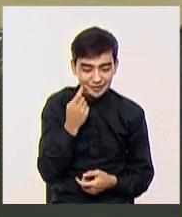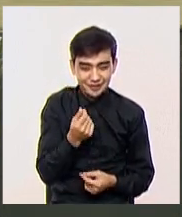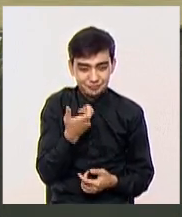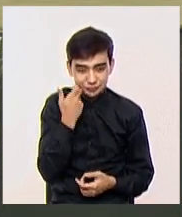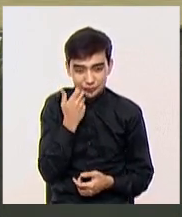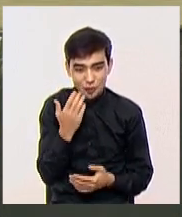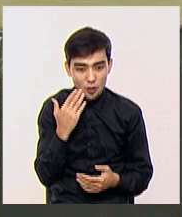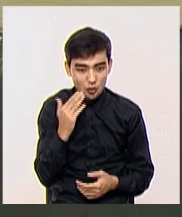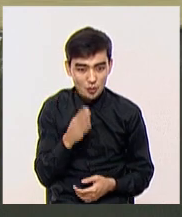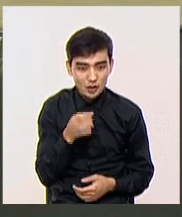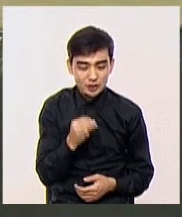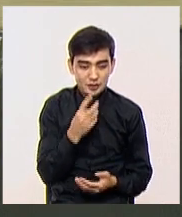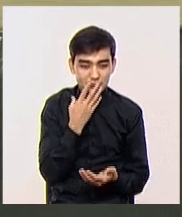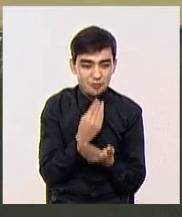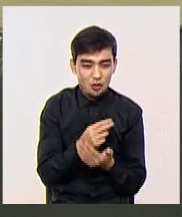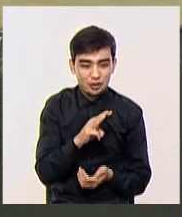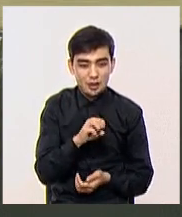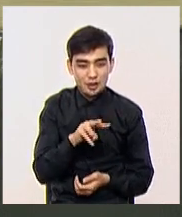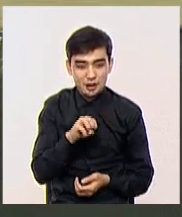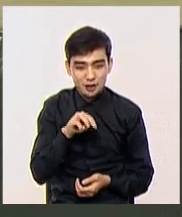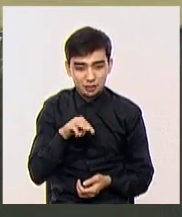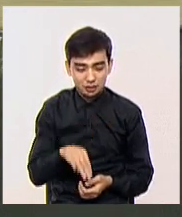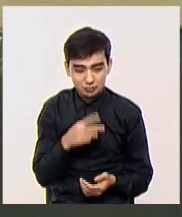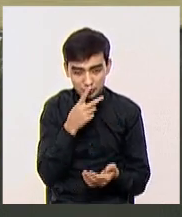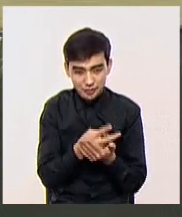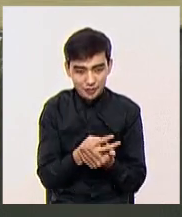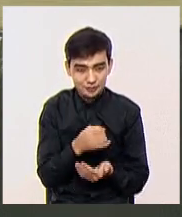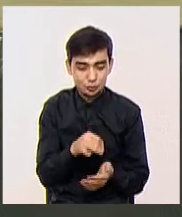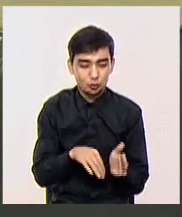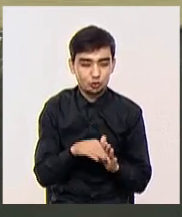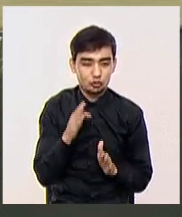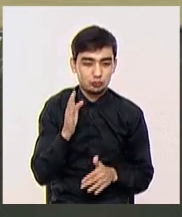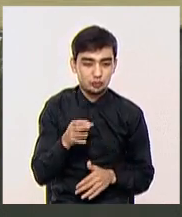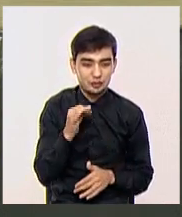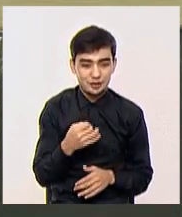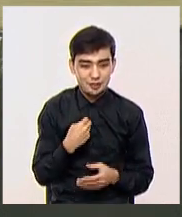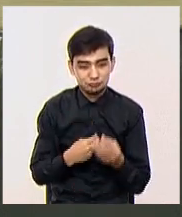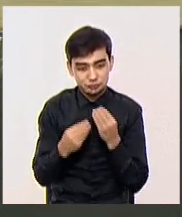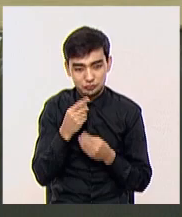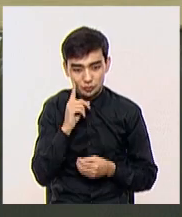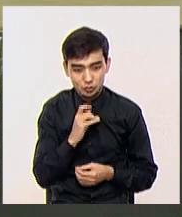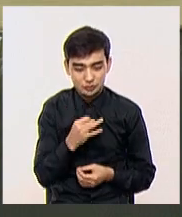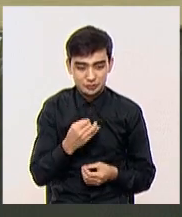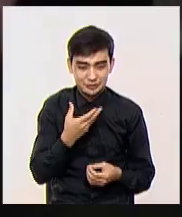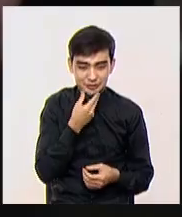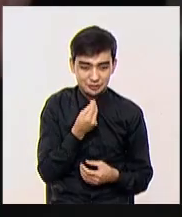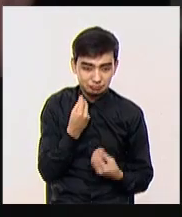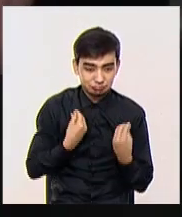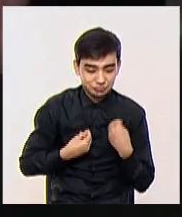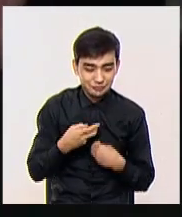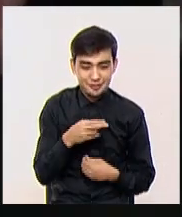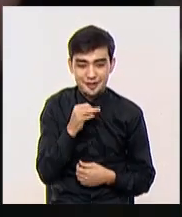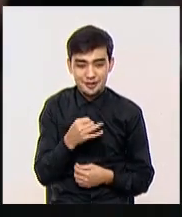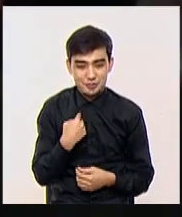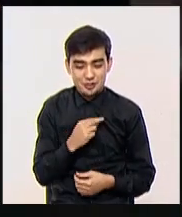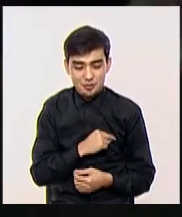легче показывать свои таланты. Ну, нам хотеться будет и вкусно покушать. Красивую одежду одеть. Мы будем